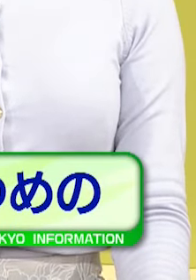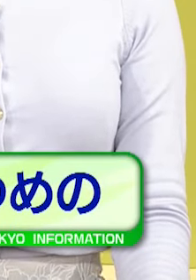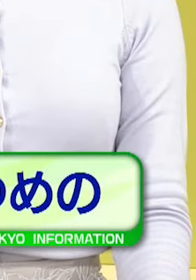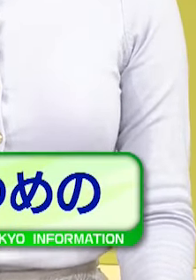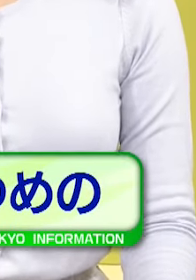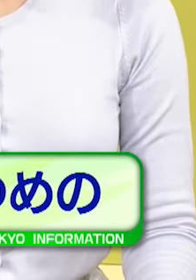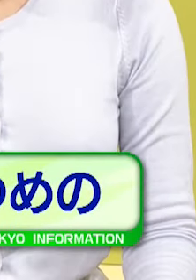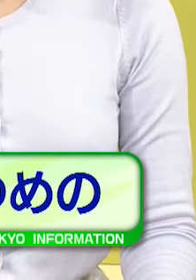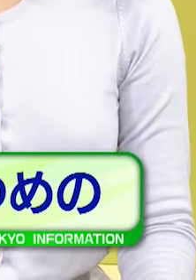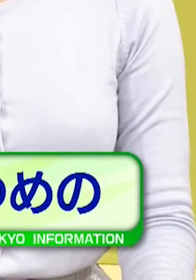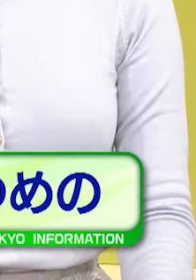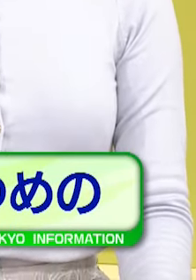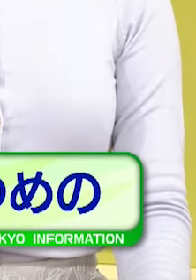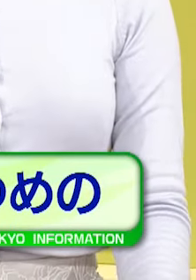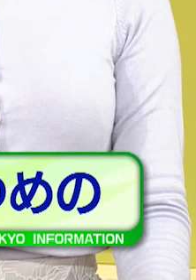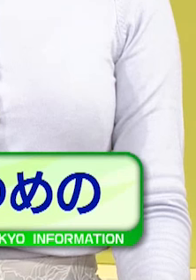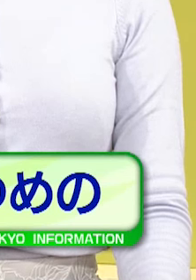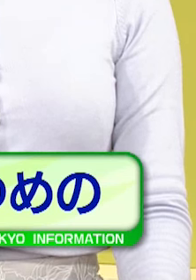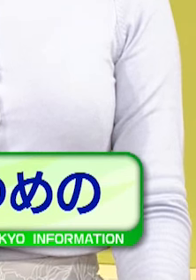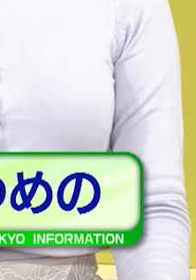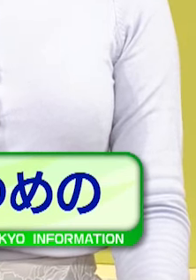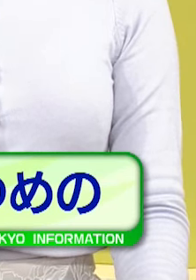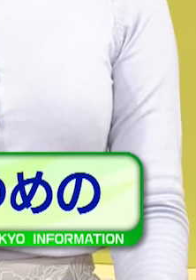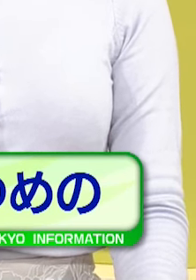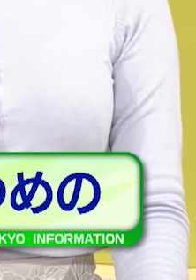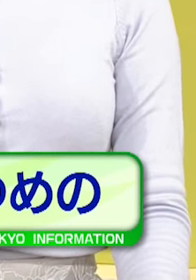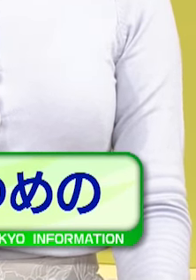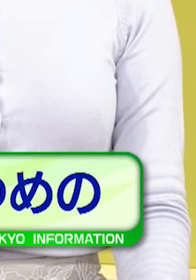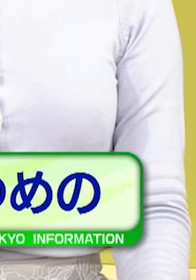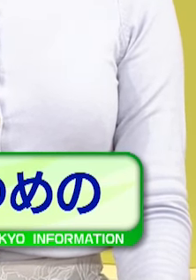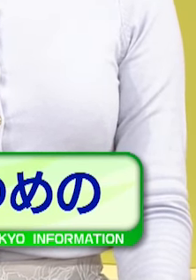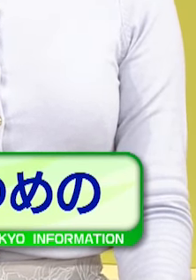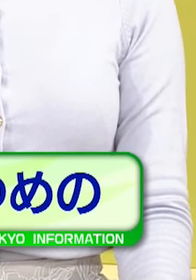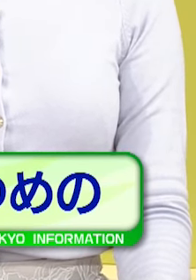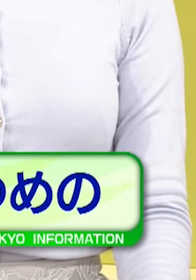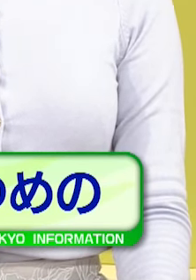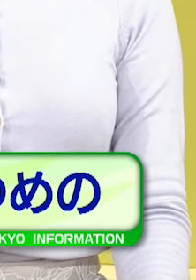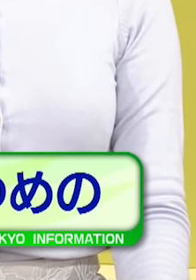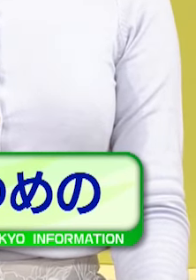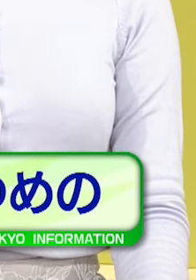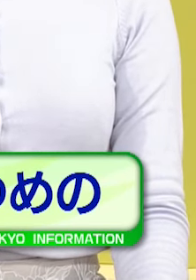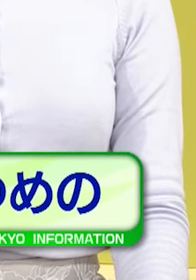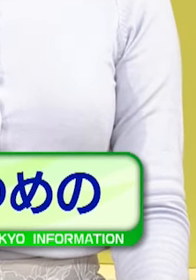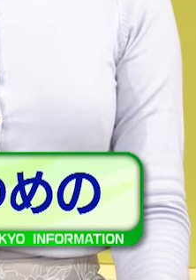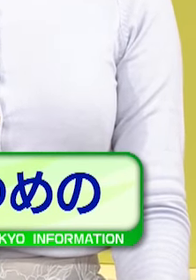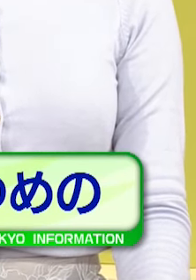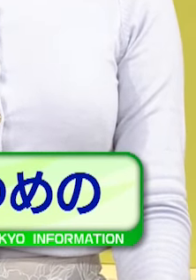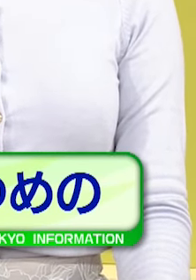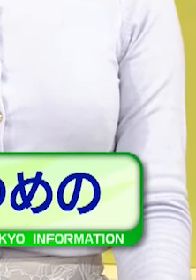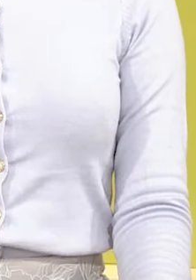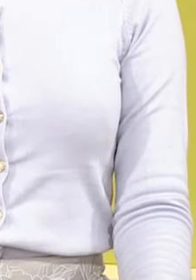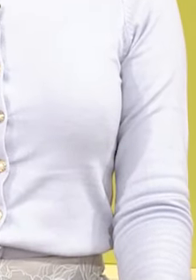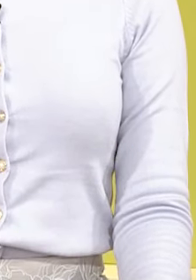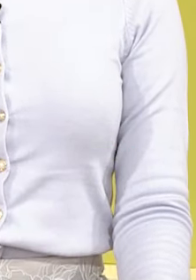おはようございます。3月1日金曜日の東京インフォメーションです。